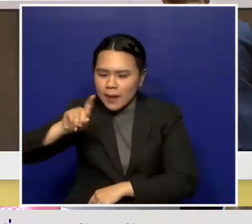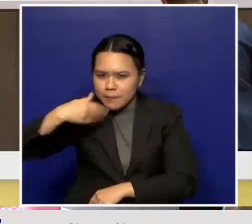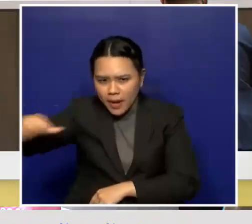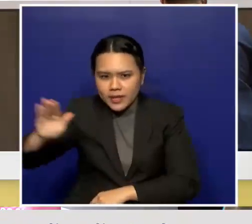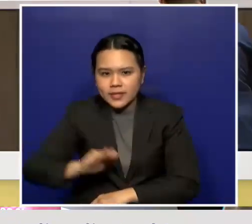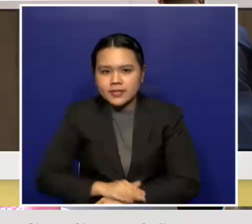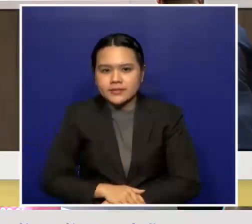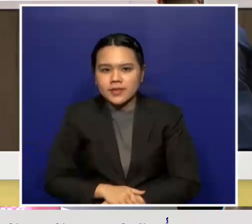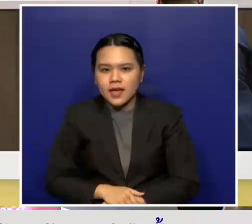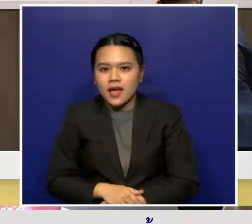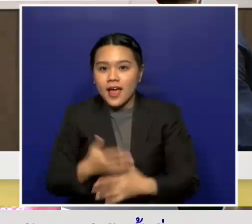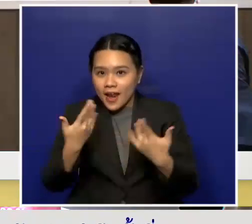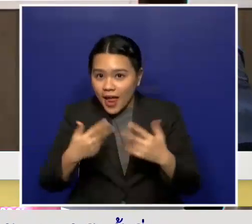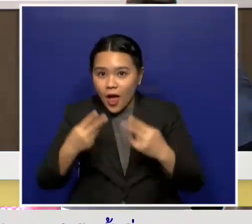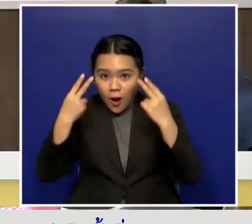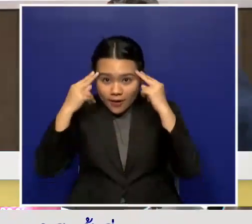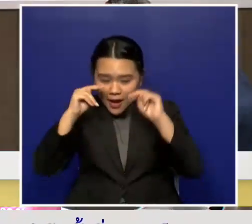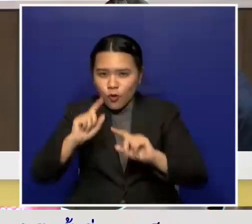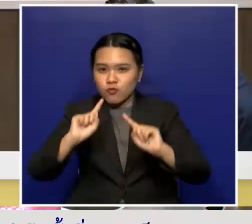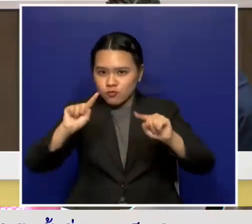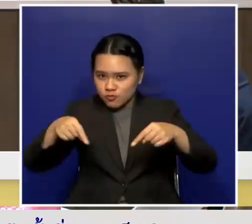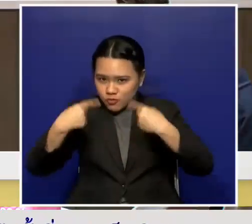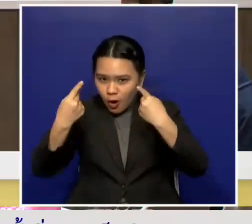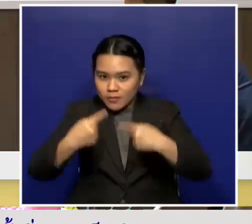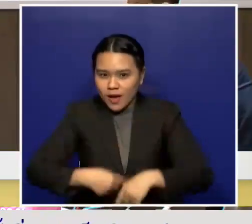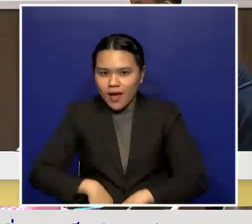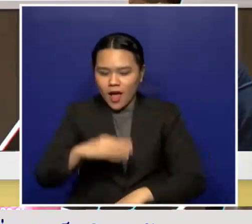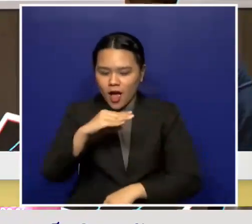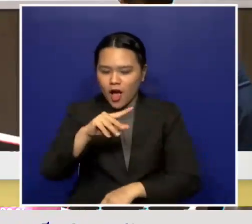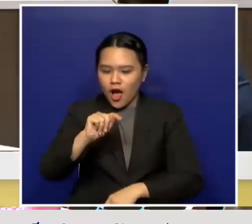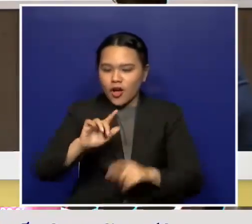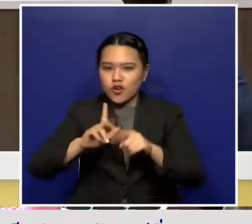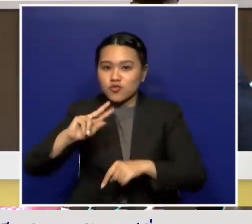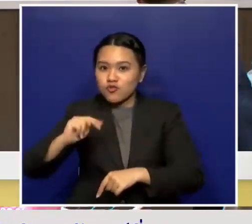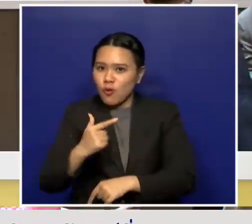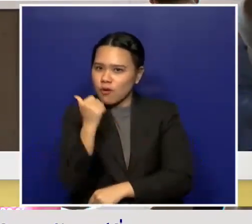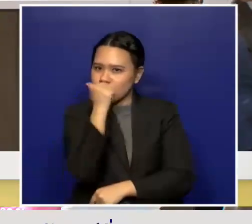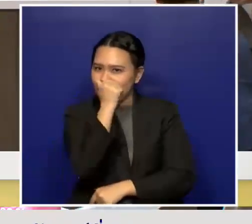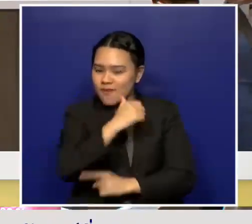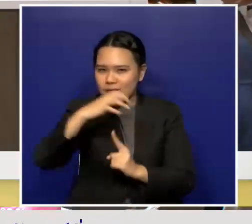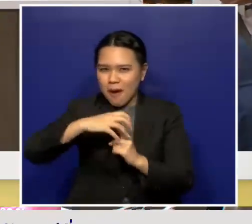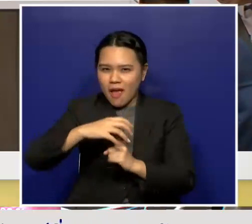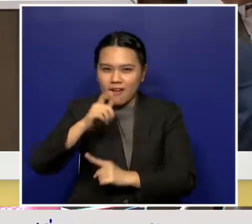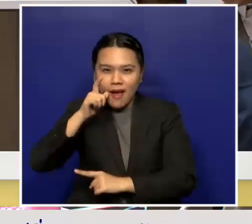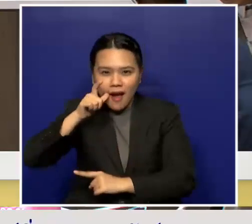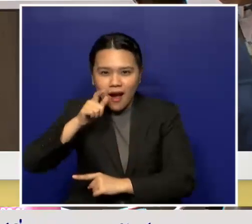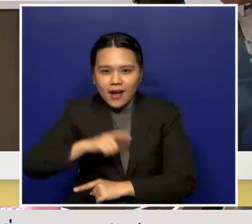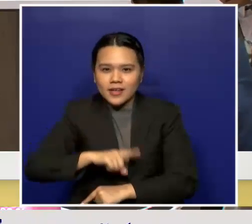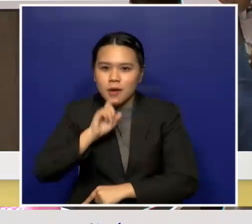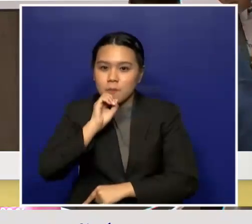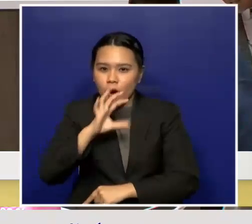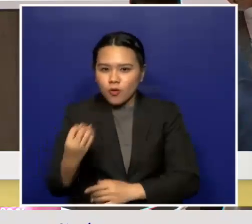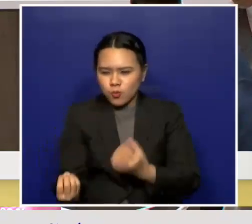เดี๋ยวนายกต้องตอบรู้จักไอ้โต้งไหมไอ้โต้งมาเฟียพัทยาใหญ่อ่ะเออไอ้โต้งมีต้นไม้เยอะนะผมไม่บอกว่าเป็นใครนะ